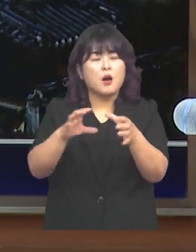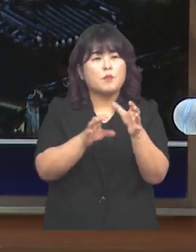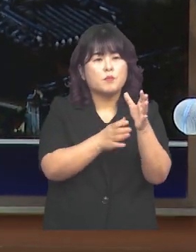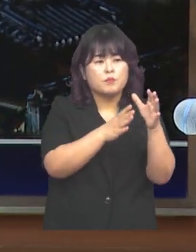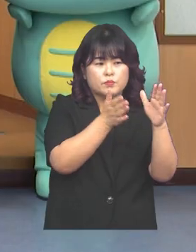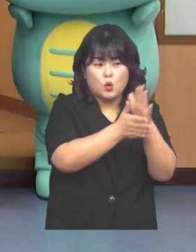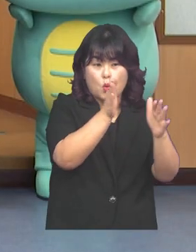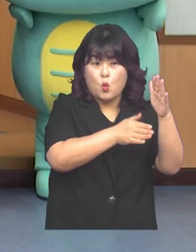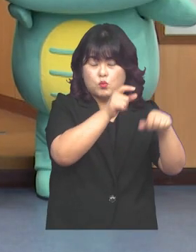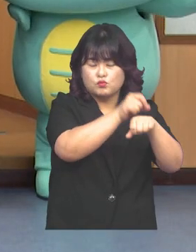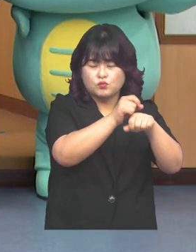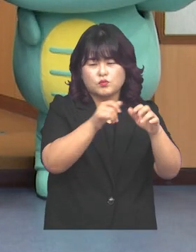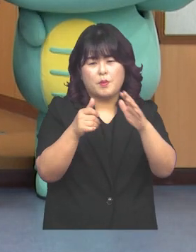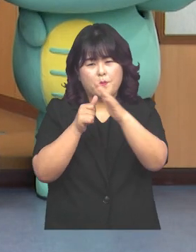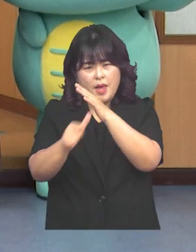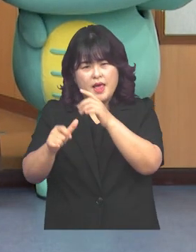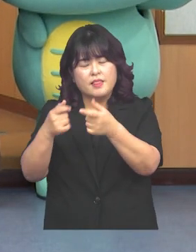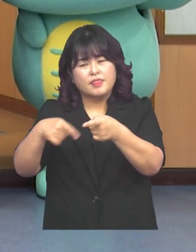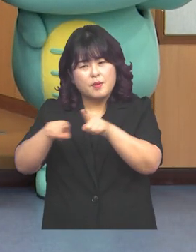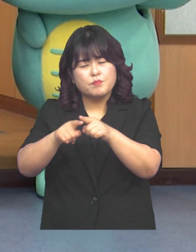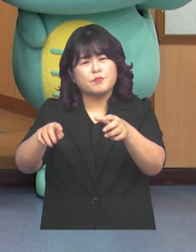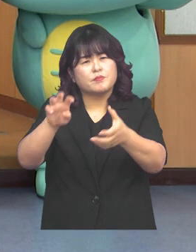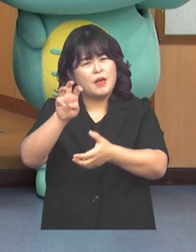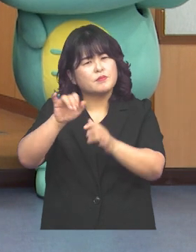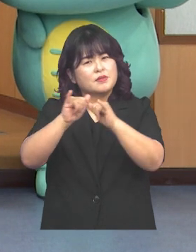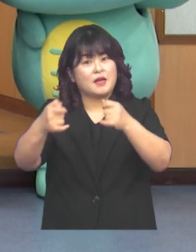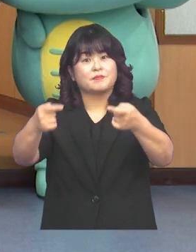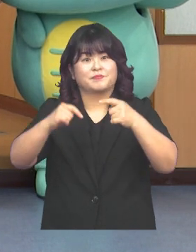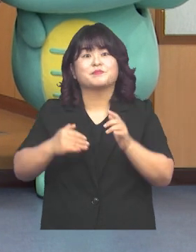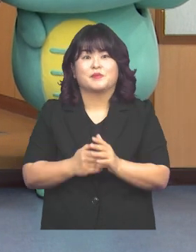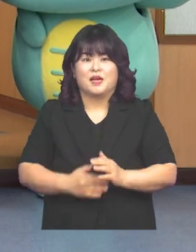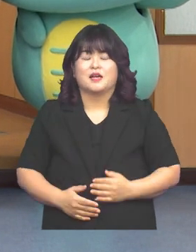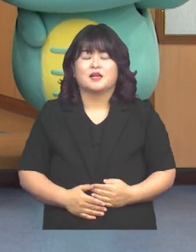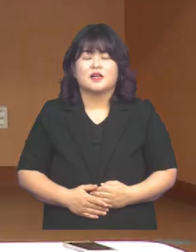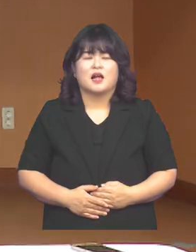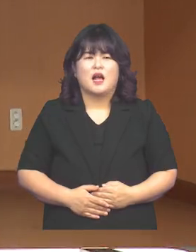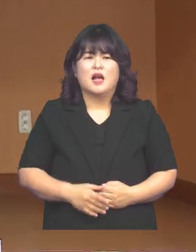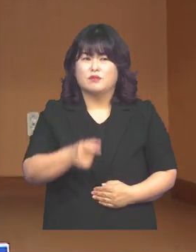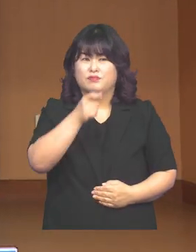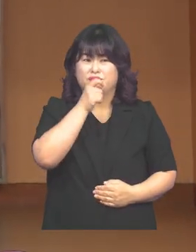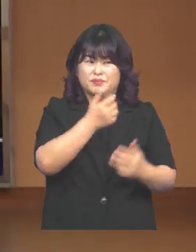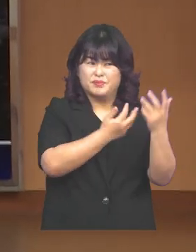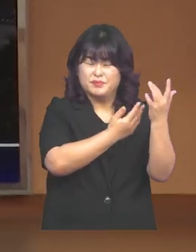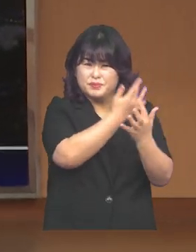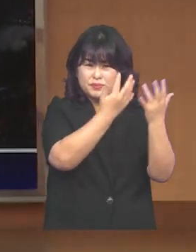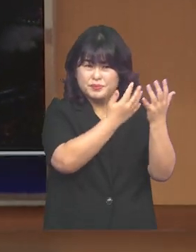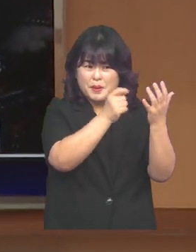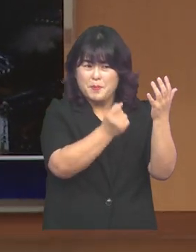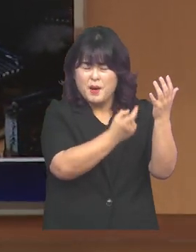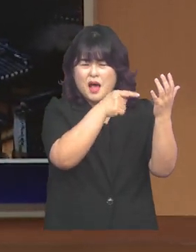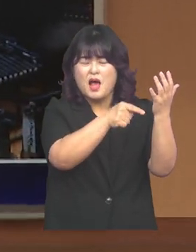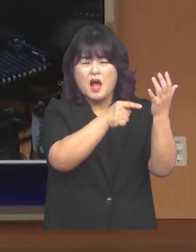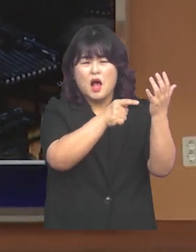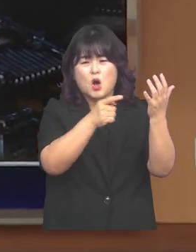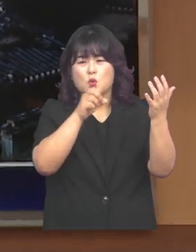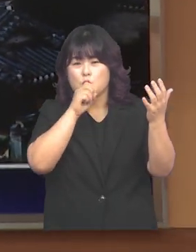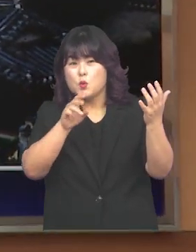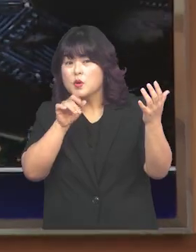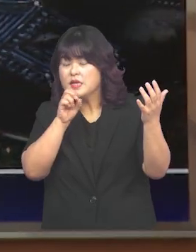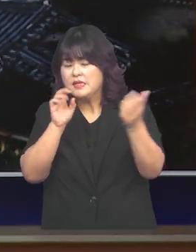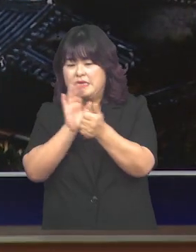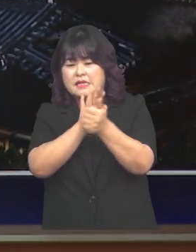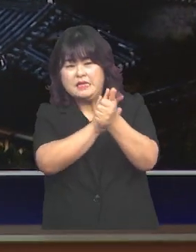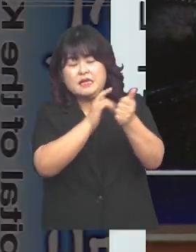등 30여 명이 참석했습니다. 특히 이 자리에는 안동 산불 피해 복구를 위해 지원했던 용인 지역의